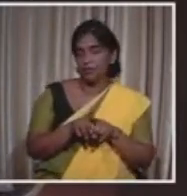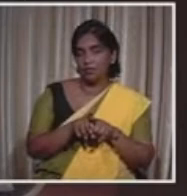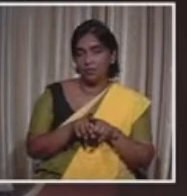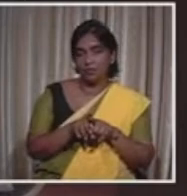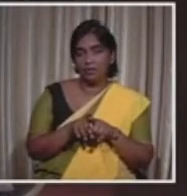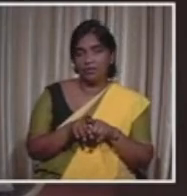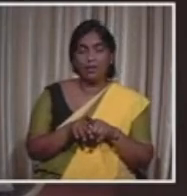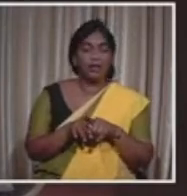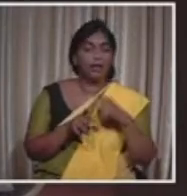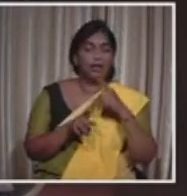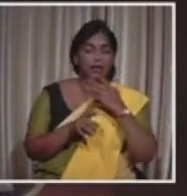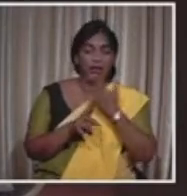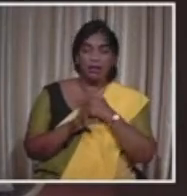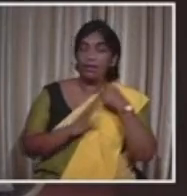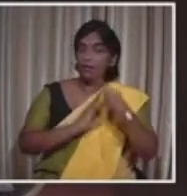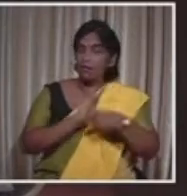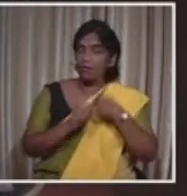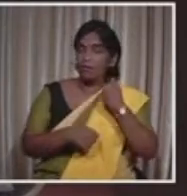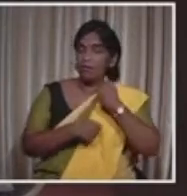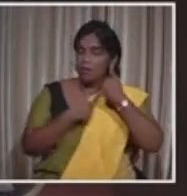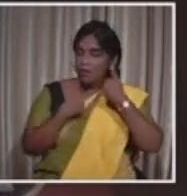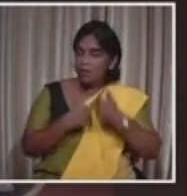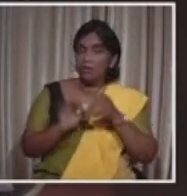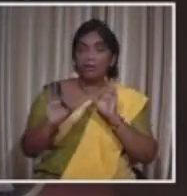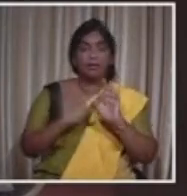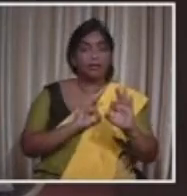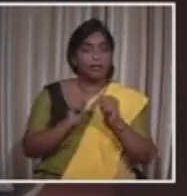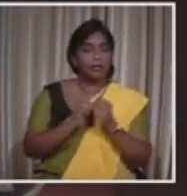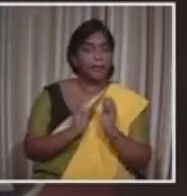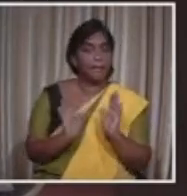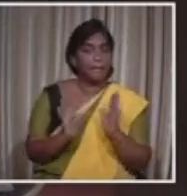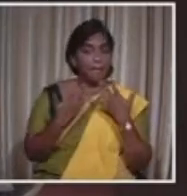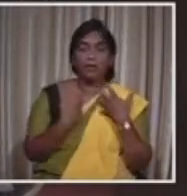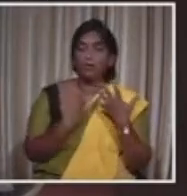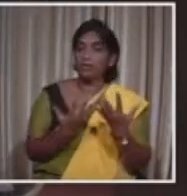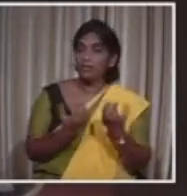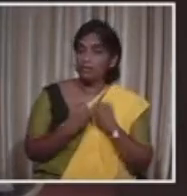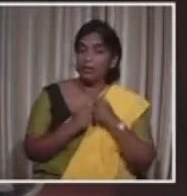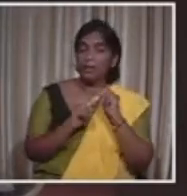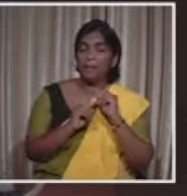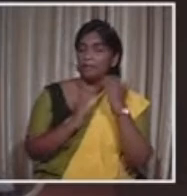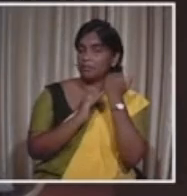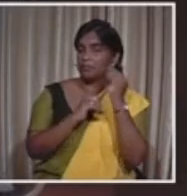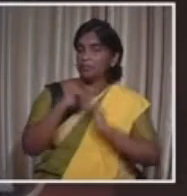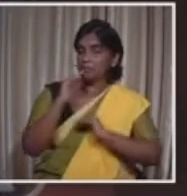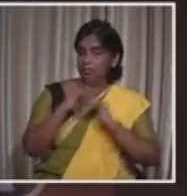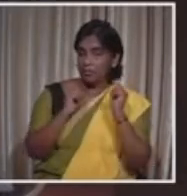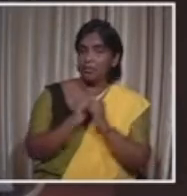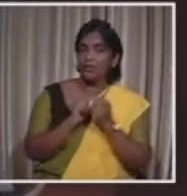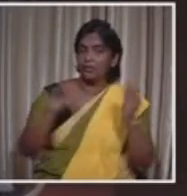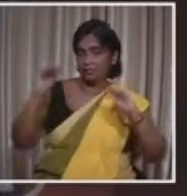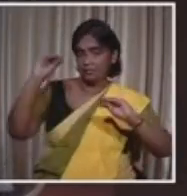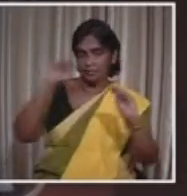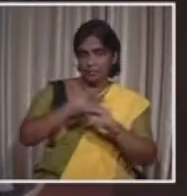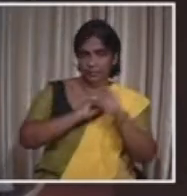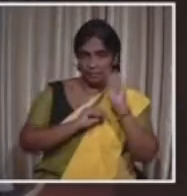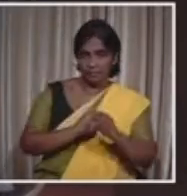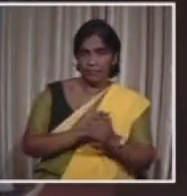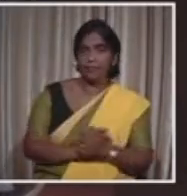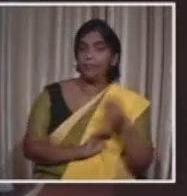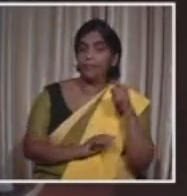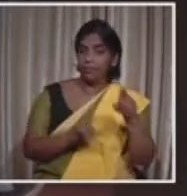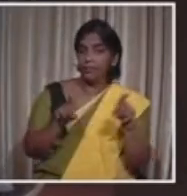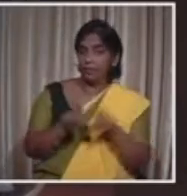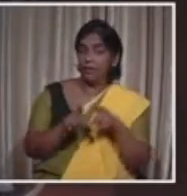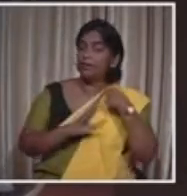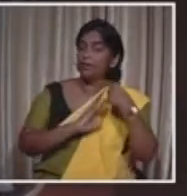මේ රටේ යහපත් රාජ්‍ය පාලනය ක්‍රියාත්මක කිරීම උදෙසා අවශ්‍ය ප්‍රතිපාදන අපි ඇතුල් කරලා තිබෙනවා. ඒ වගේම